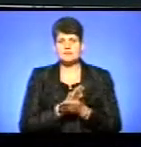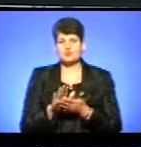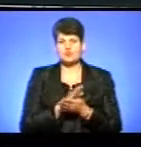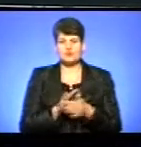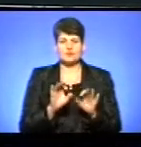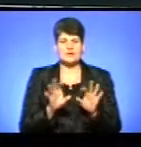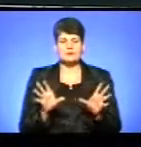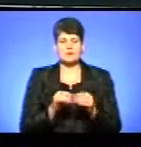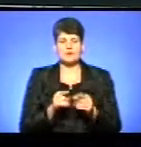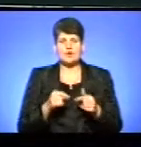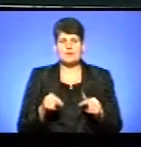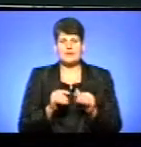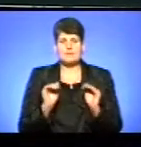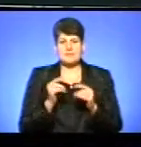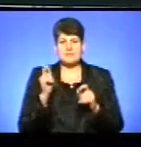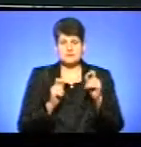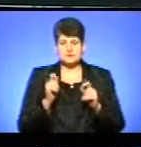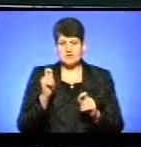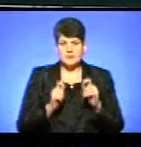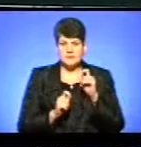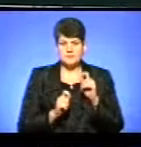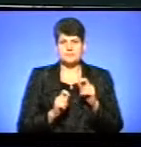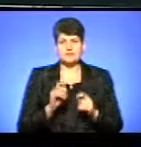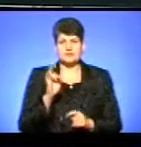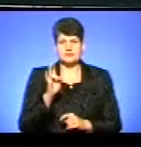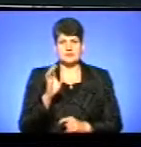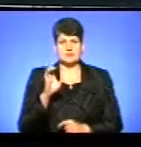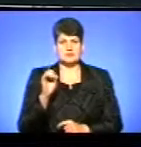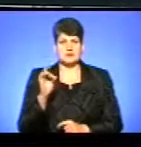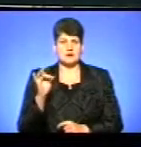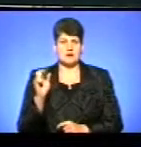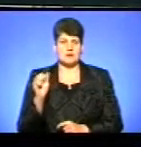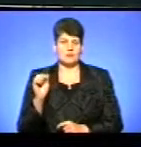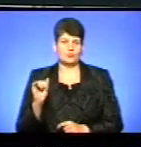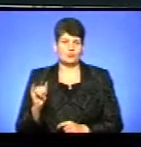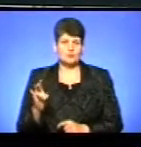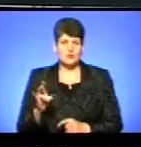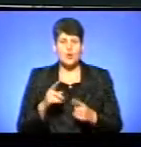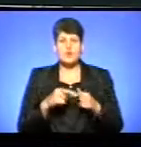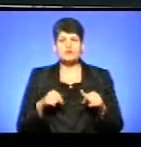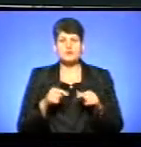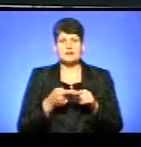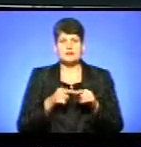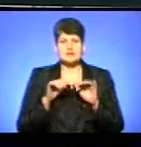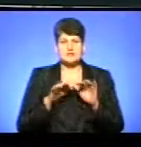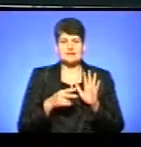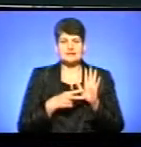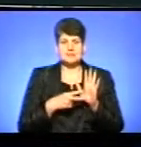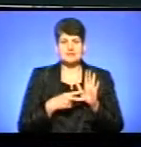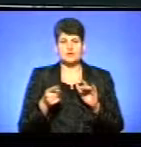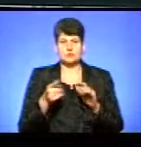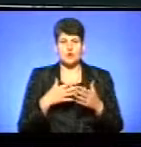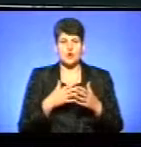розповідає співорганізатор міні-фестивалю «Покрова-2018» Назар Сарабун. Зазначу, організували захід 7 тернопільських